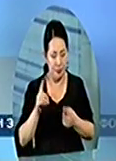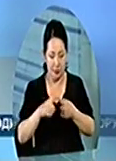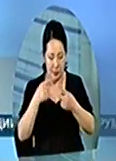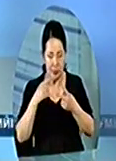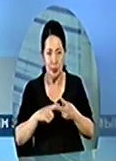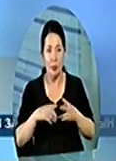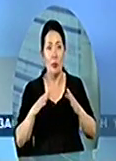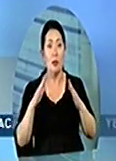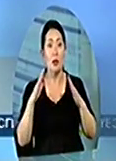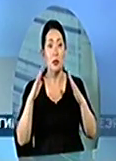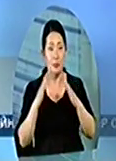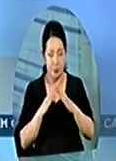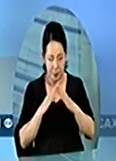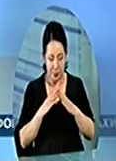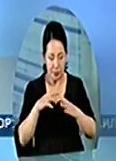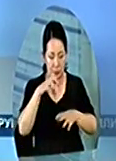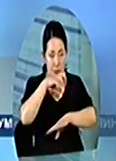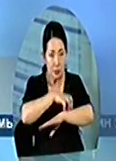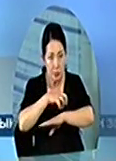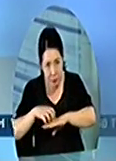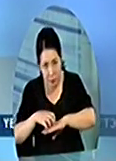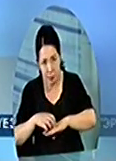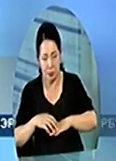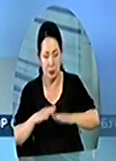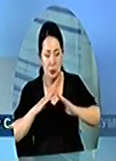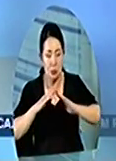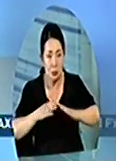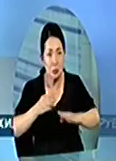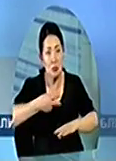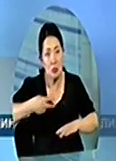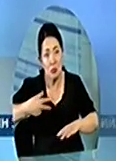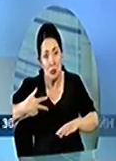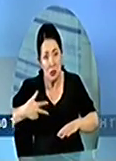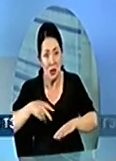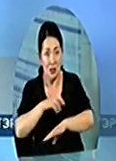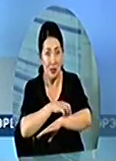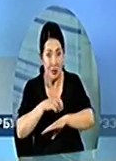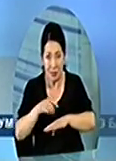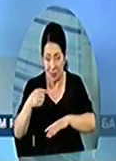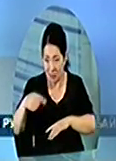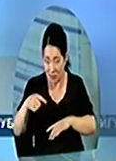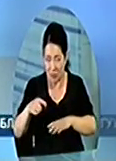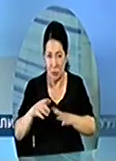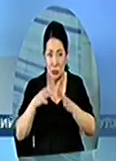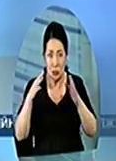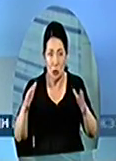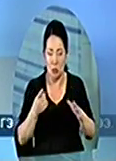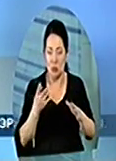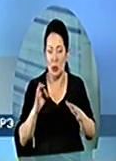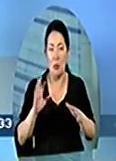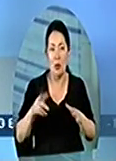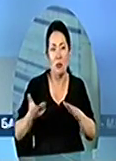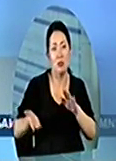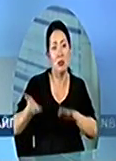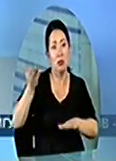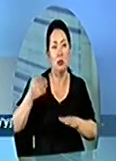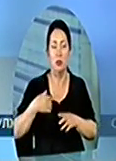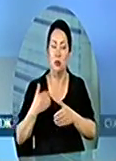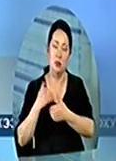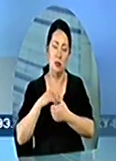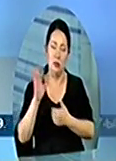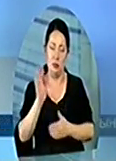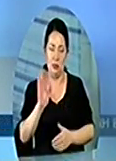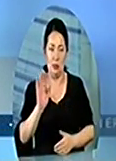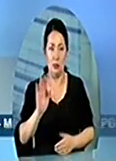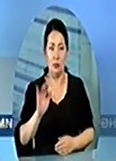байдаг өнөөдөр 150-аас дээш метр квадрат одоо хаус гэж ярьдаг энэ байшингууд бол өнөөдөр энэнд хамрагдахгүй. Үл хөдлөх